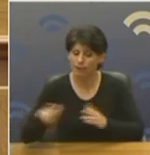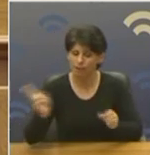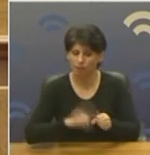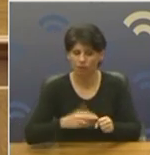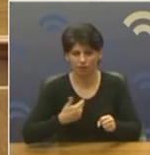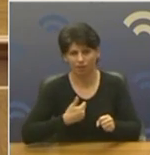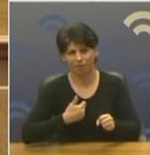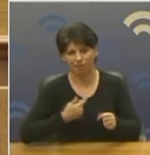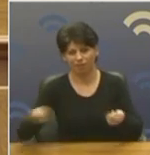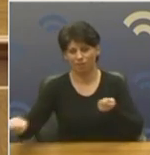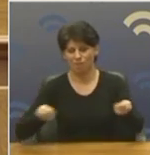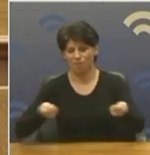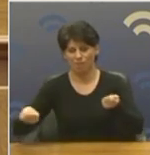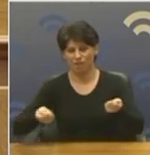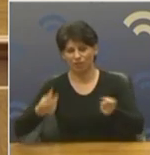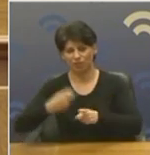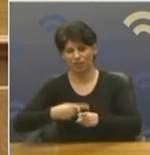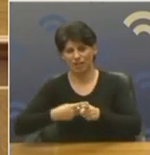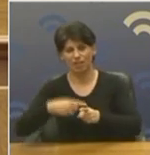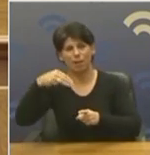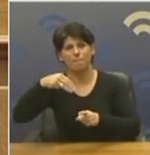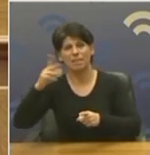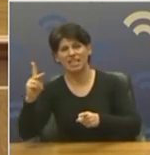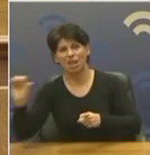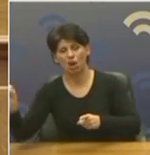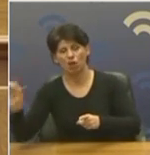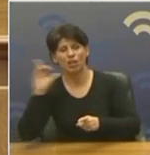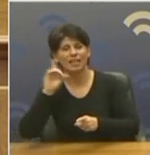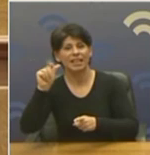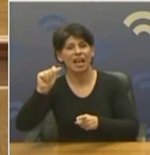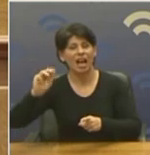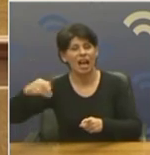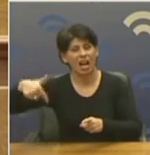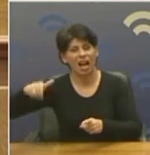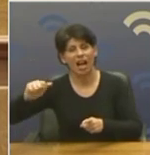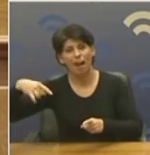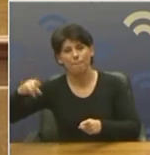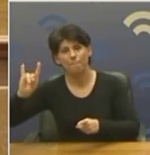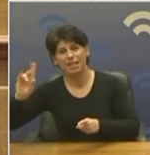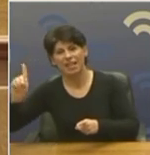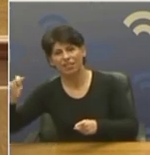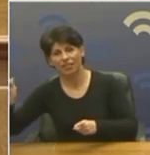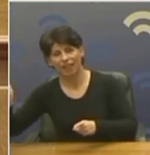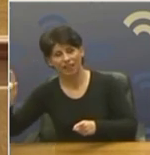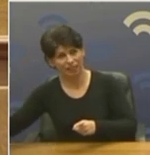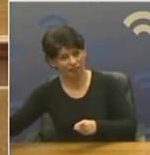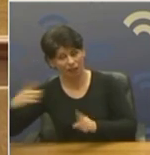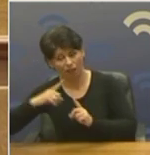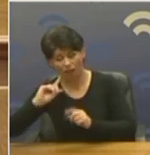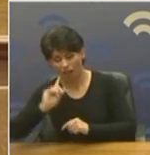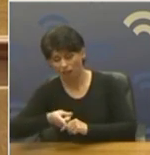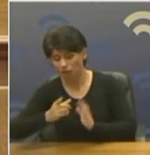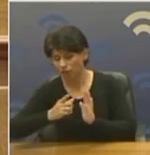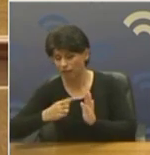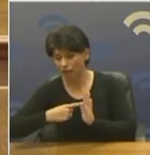εμείς τον έχουμε να κάνει κουμάντο στην Ελλάδα με τις μη κυβερνητικές οργανώσεις και να βάζουμε την κυρία Αγαπηδάκη, η οποία πλέον απευθύνεται απευθείας σε εσάς. Δεν έχει, ξέρετε, έχει